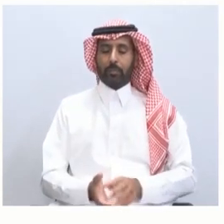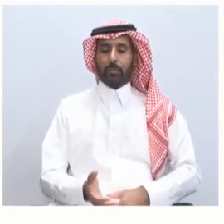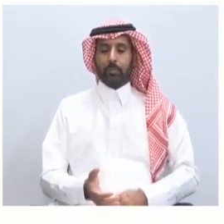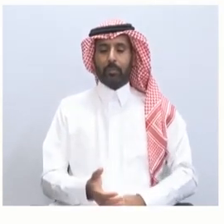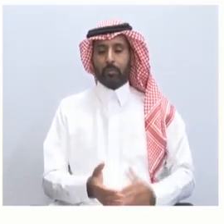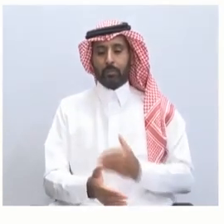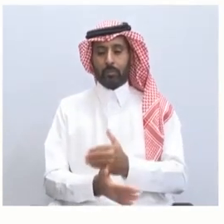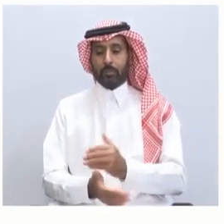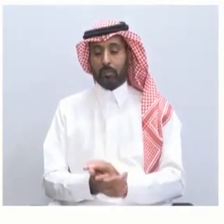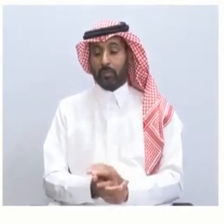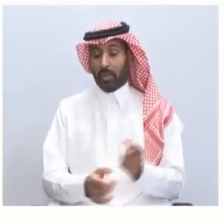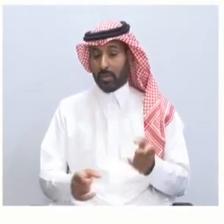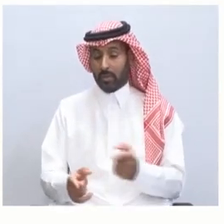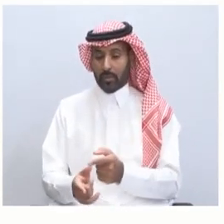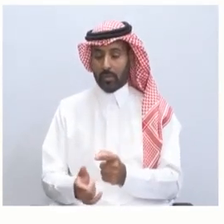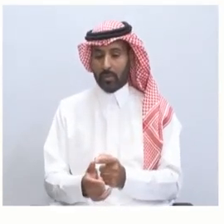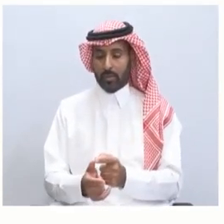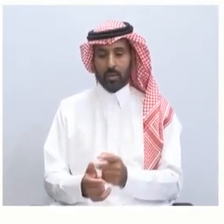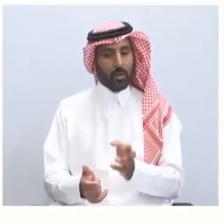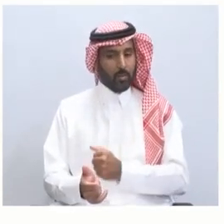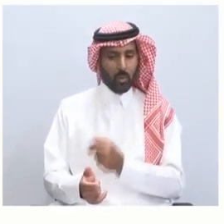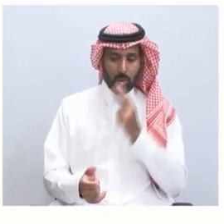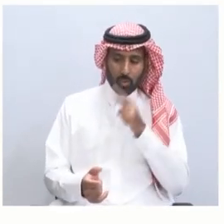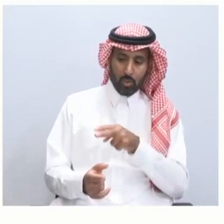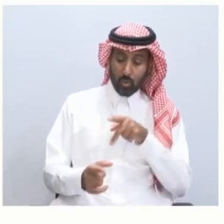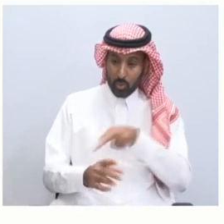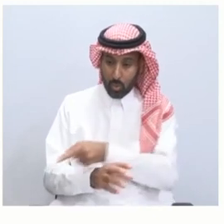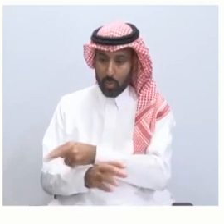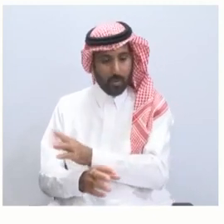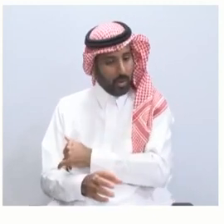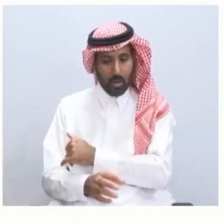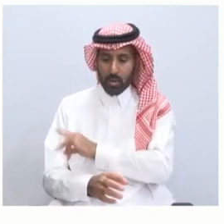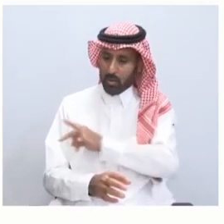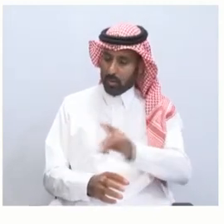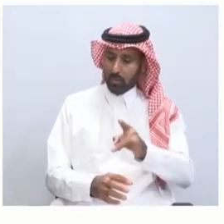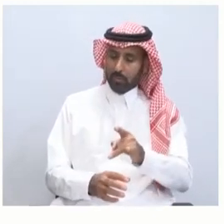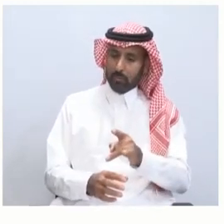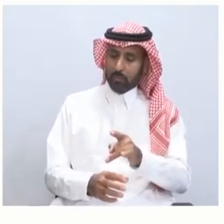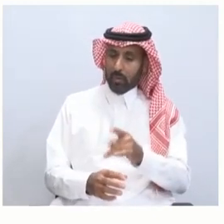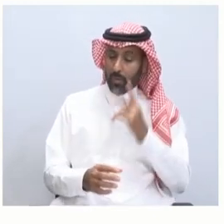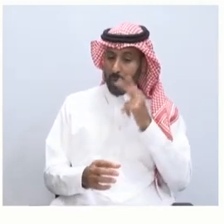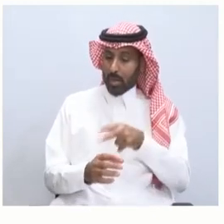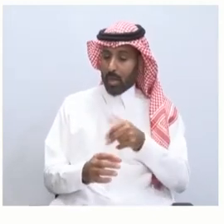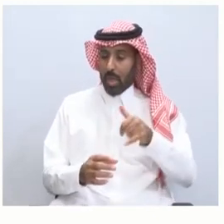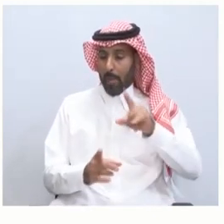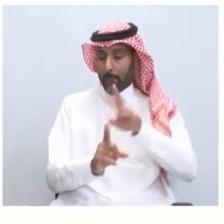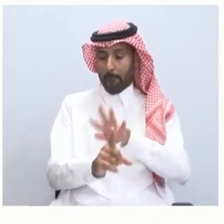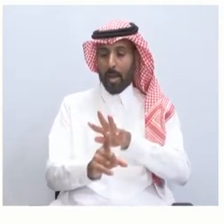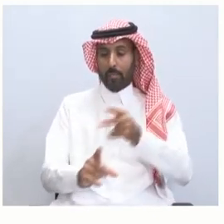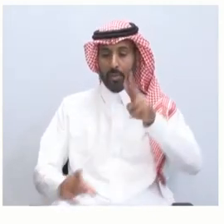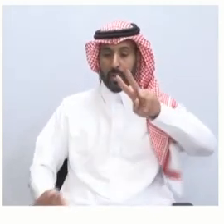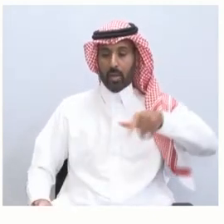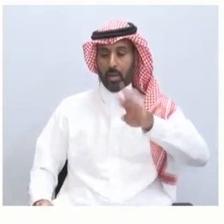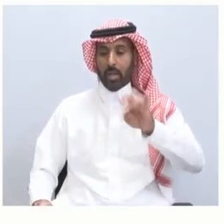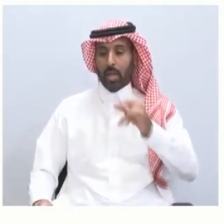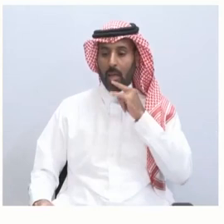المعتديه في ذلك لم يكن هروبا او استسلاما من الامام تركي بن